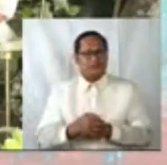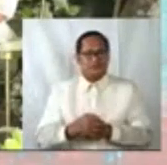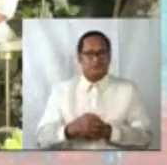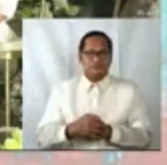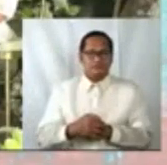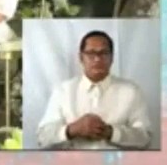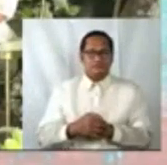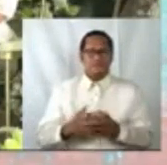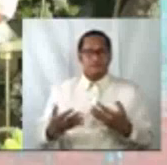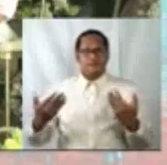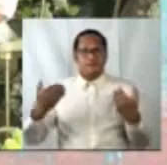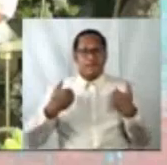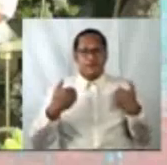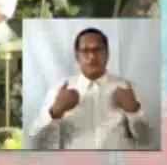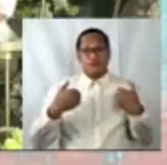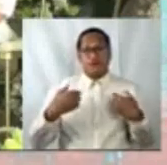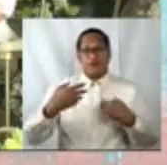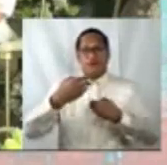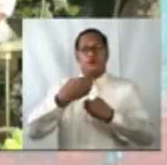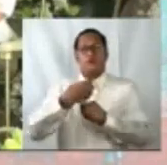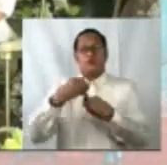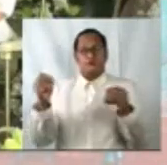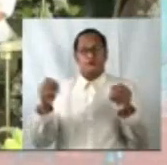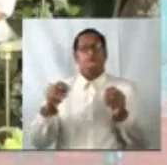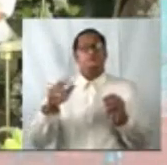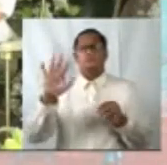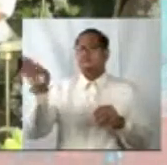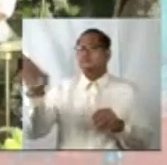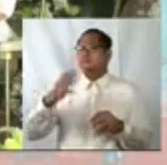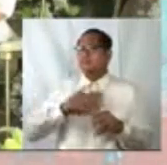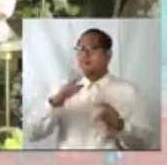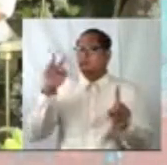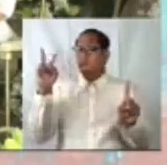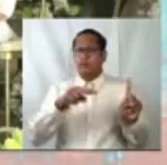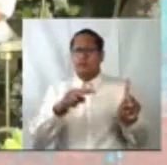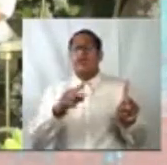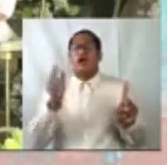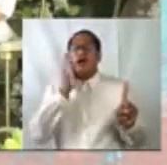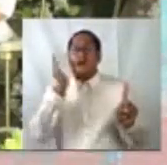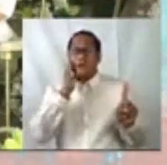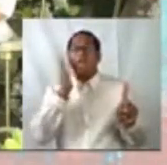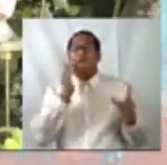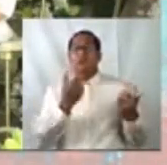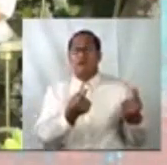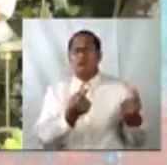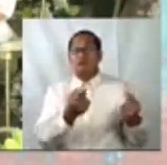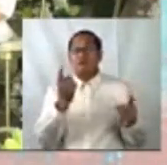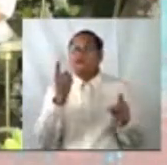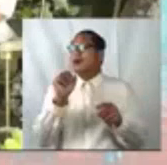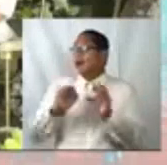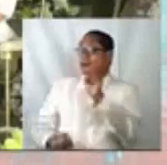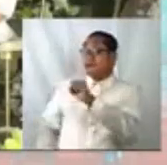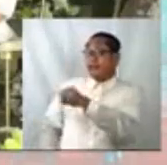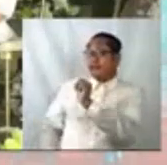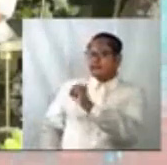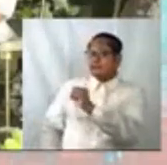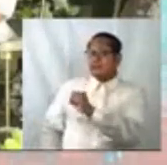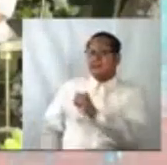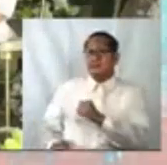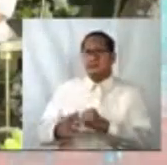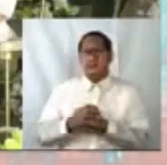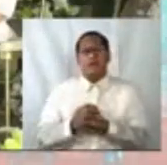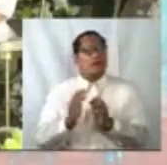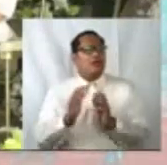may mga opisina. Ang point ko, Professor Chow, alam niya yung ginagawa niya. Oh, yes. So, pari mo